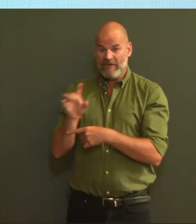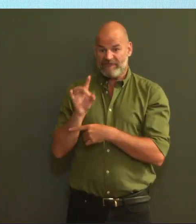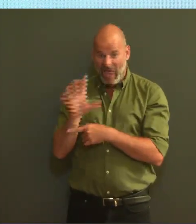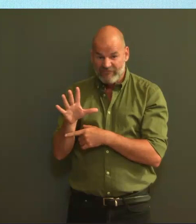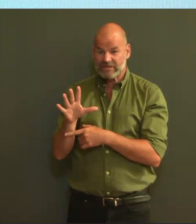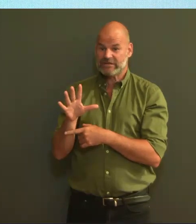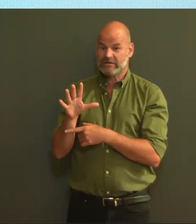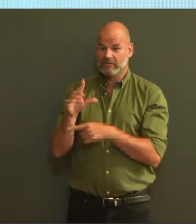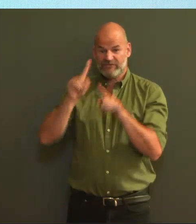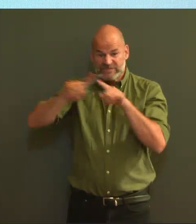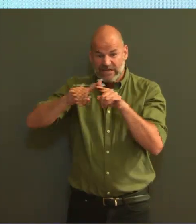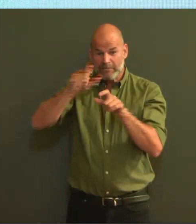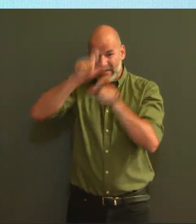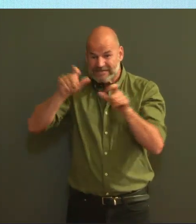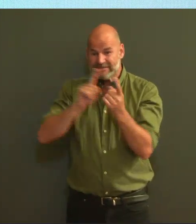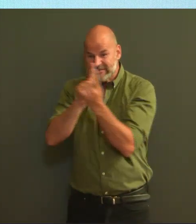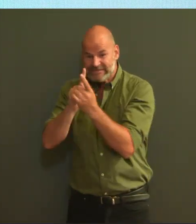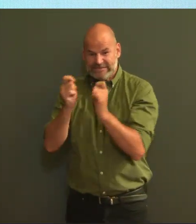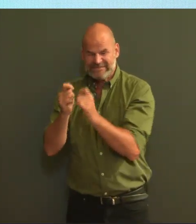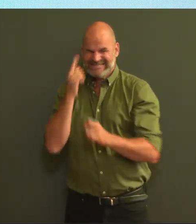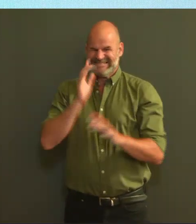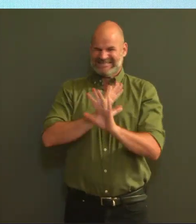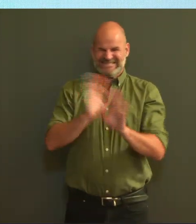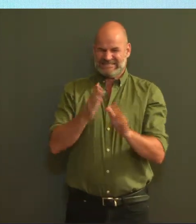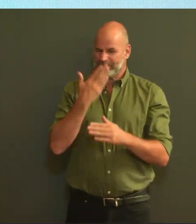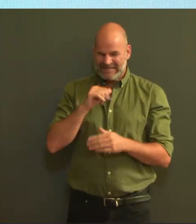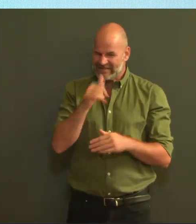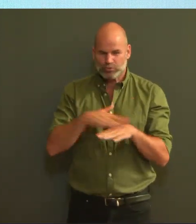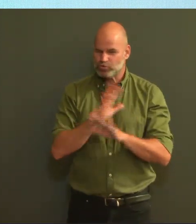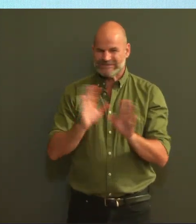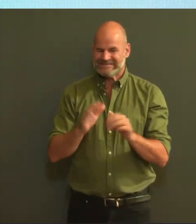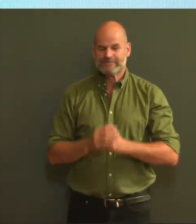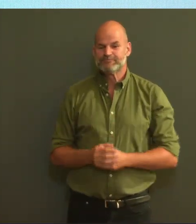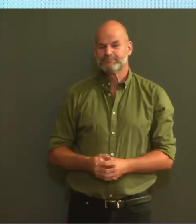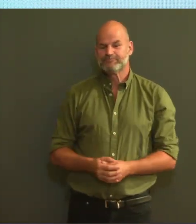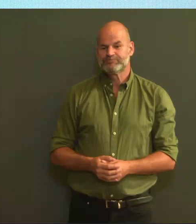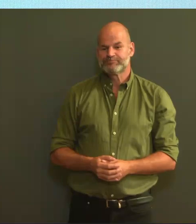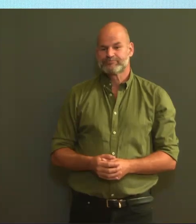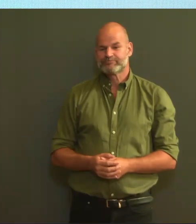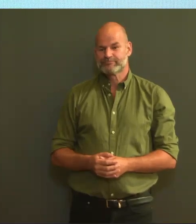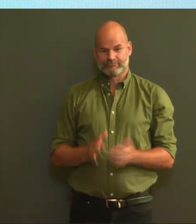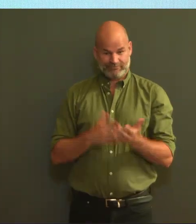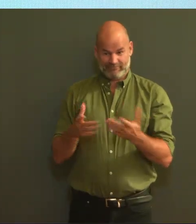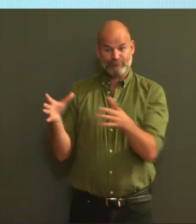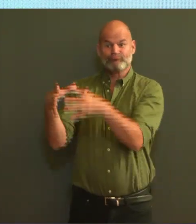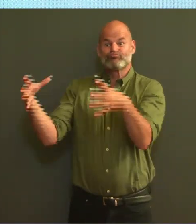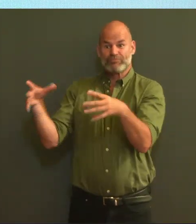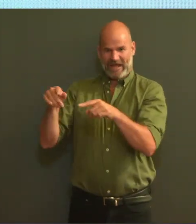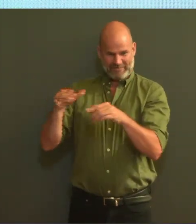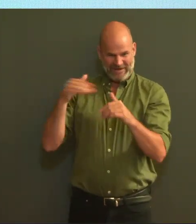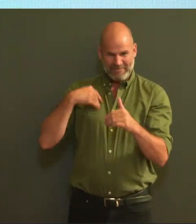mogen wisselen. Want dat liet eigenlijk heel veel mogelijkheden en contacten en netwerken toe. En